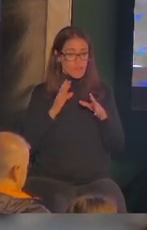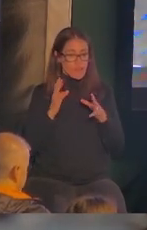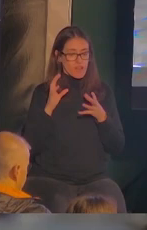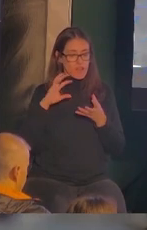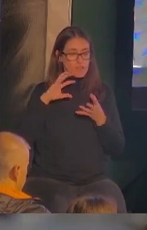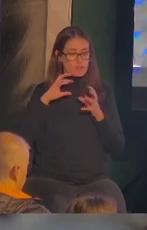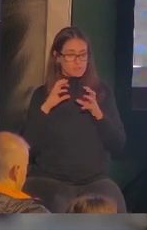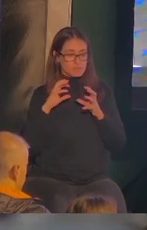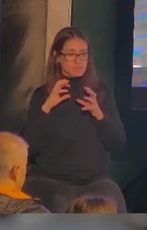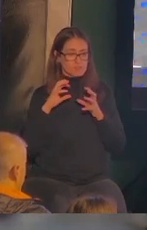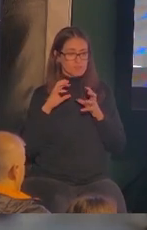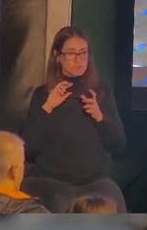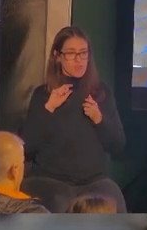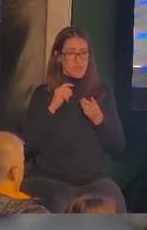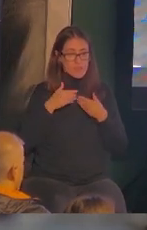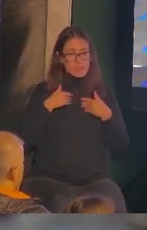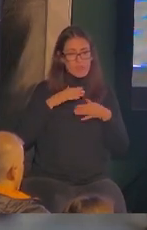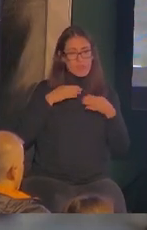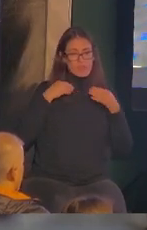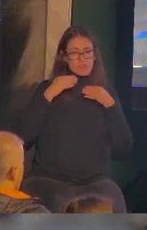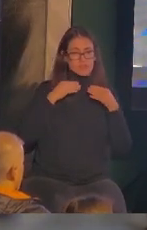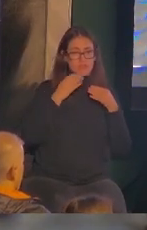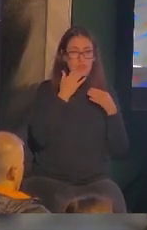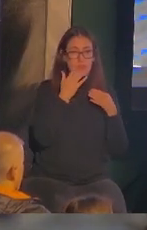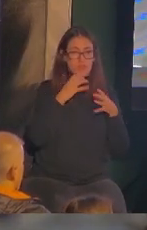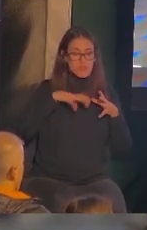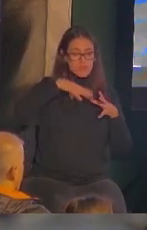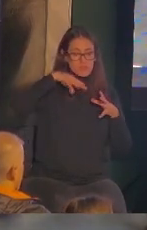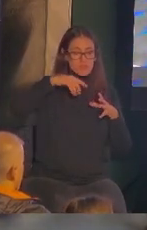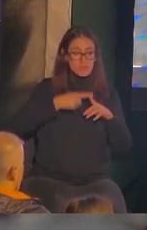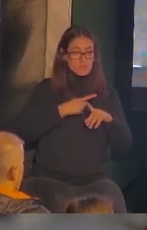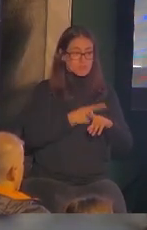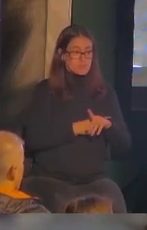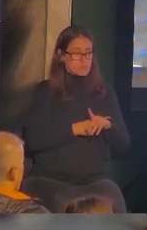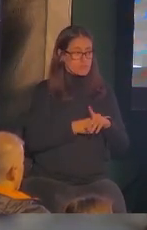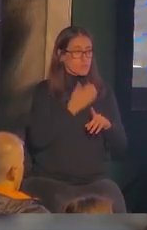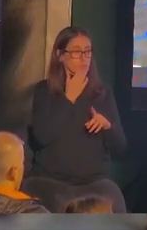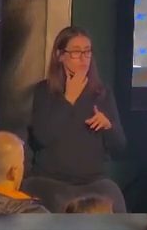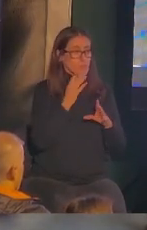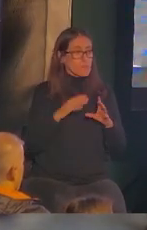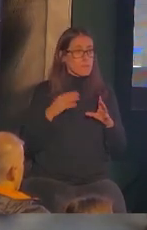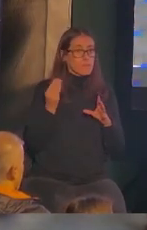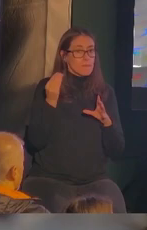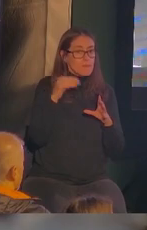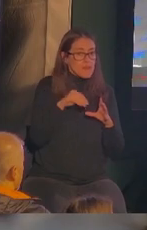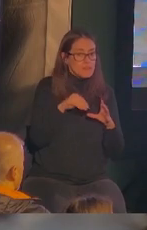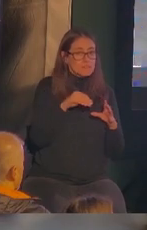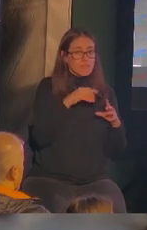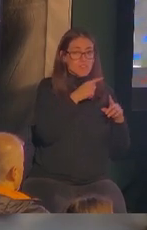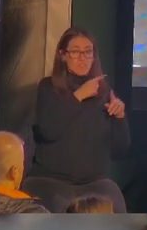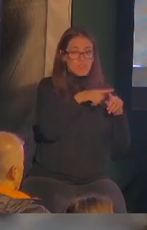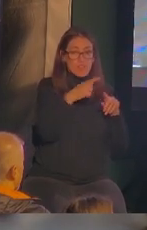merengue més flexible, perquè si el sobremuntem molt, el que passa és quan hi afegim tota la part dels sòlids,